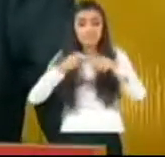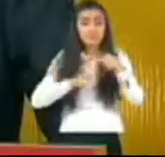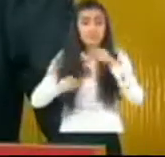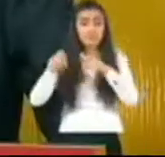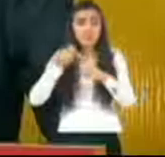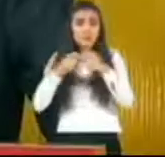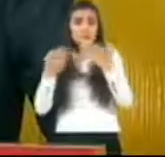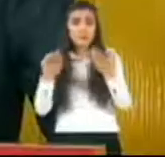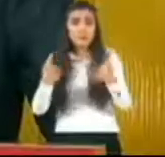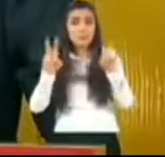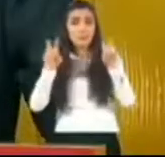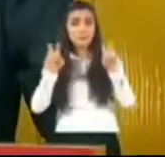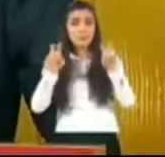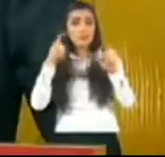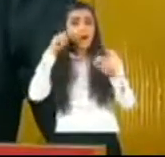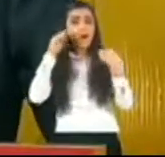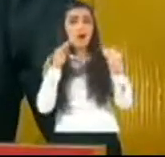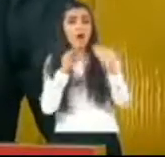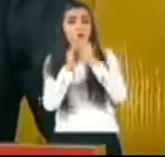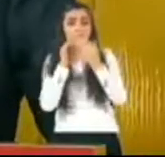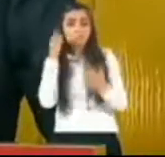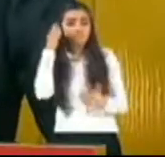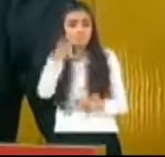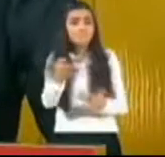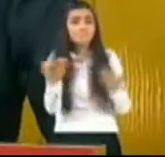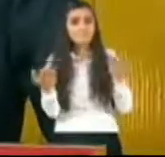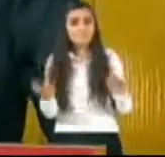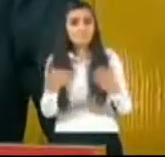kurulması hususunda anlaşmaya varmışlardı.